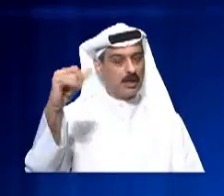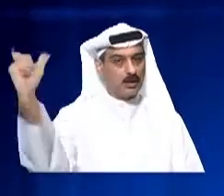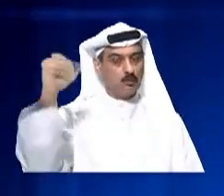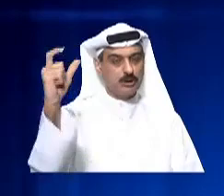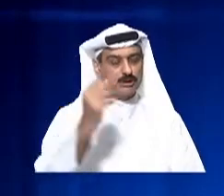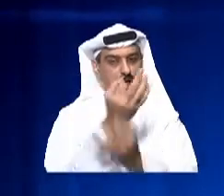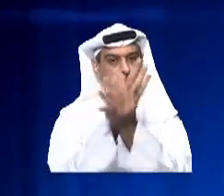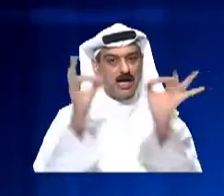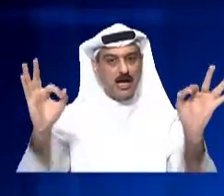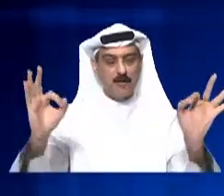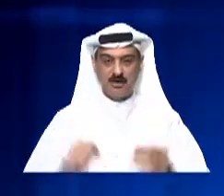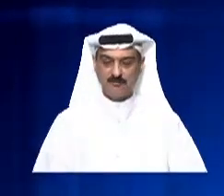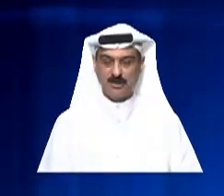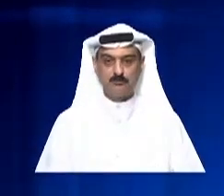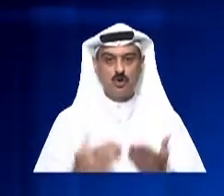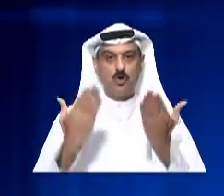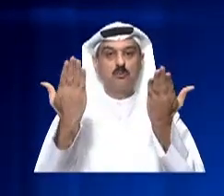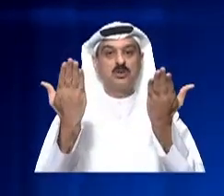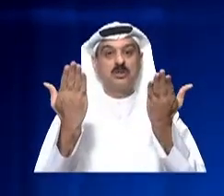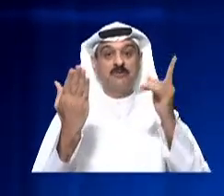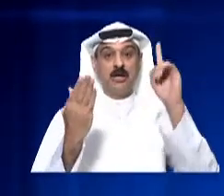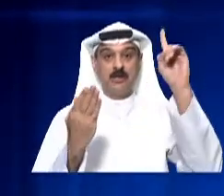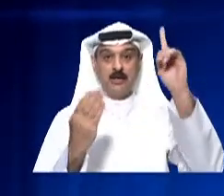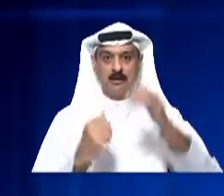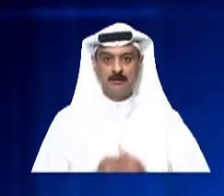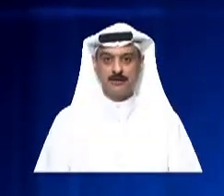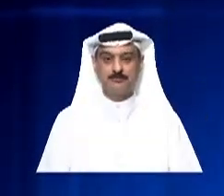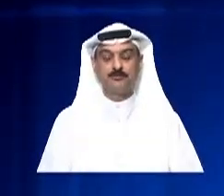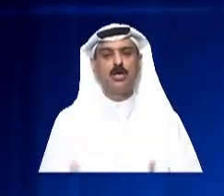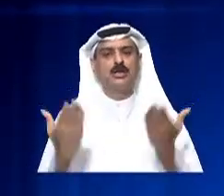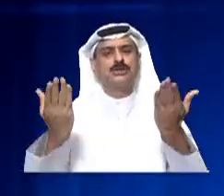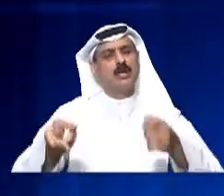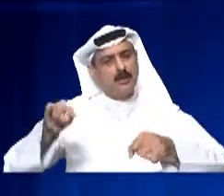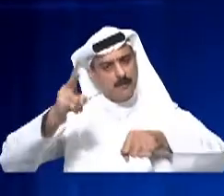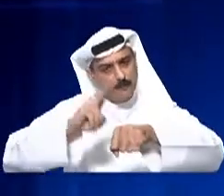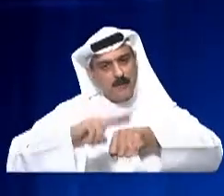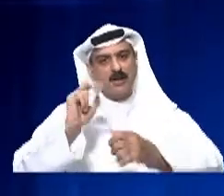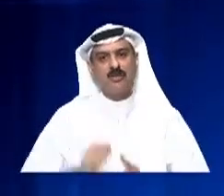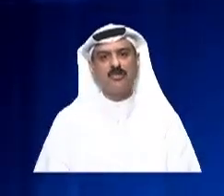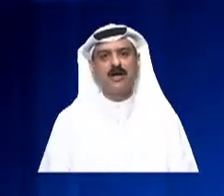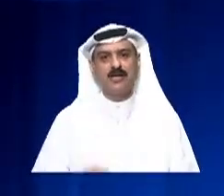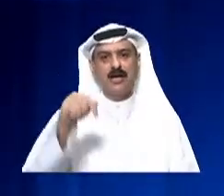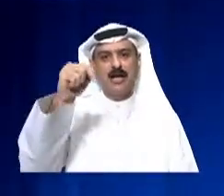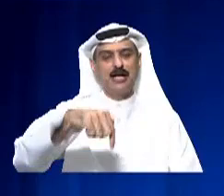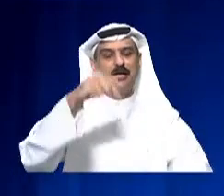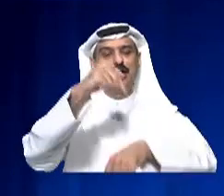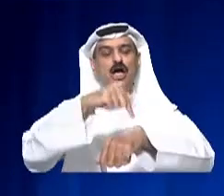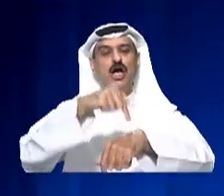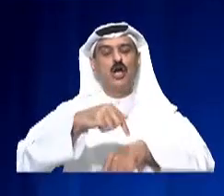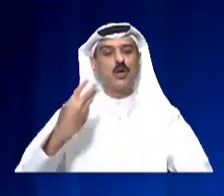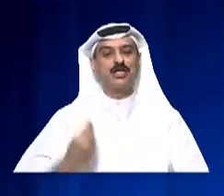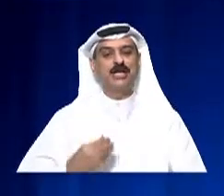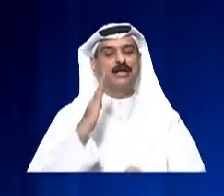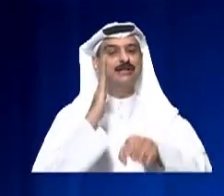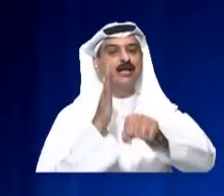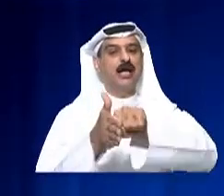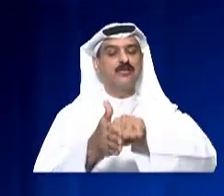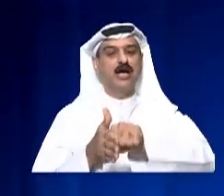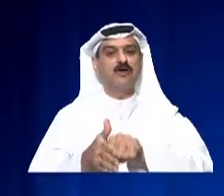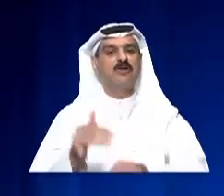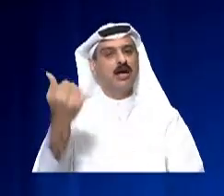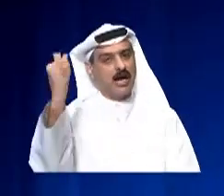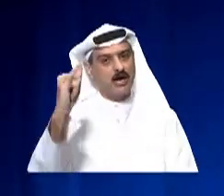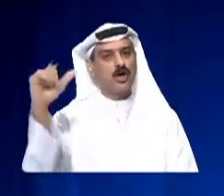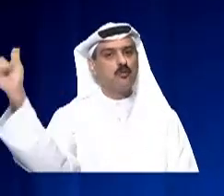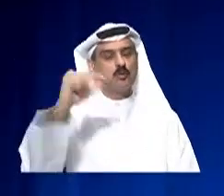والإسلامية، مبتهلا إلى الباري عز وجل أن يعيد هذه المناسبة العزيزة على الأمتين العربية والإسلامية